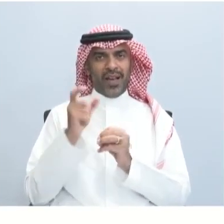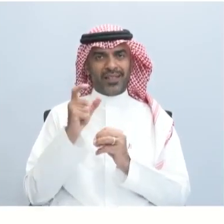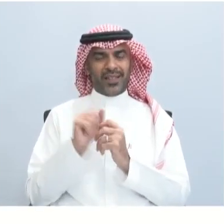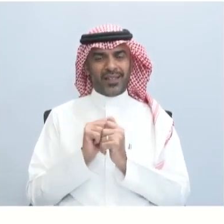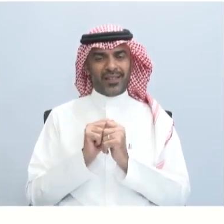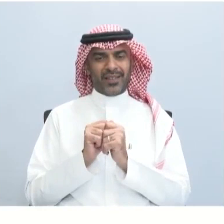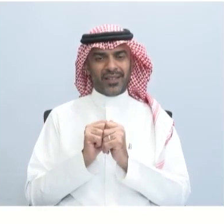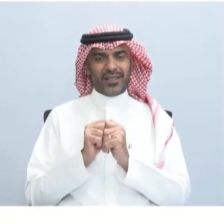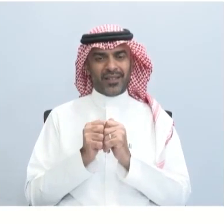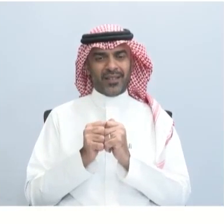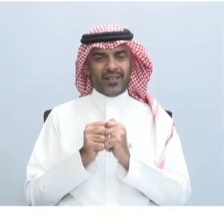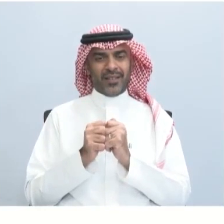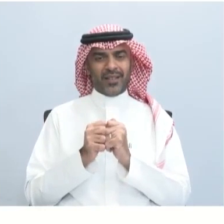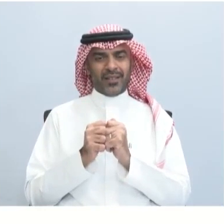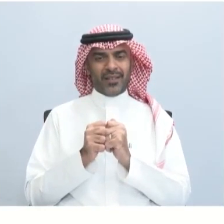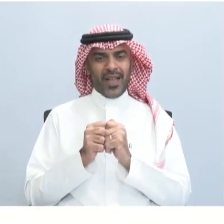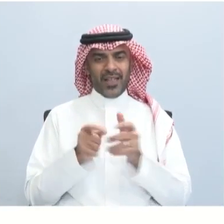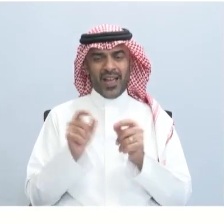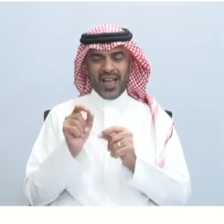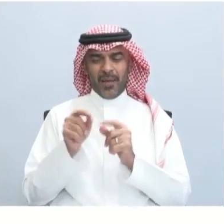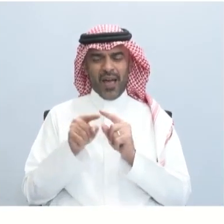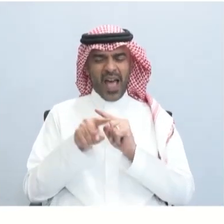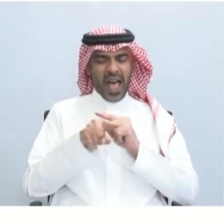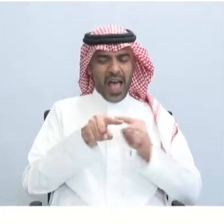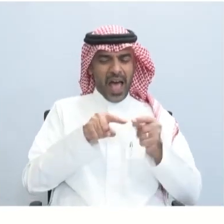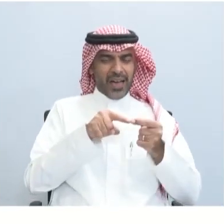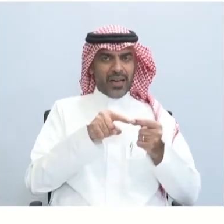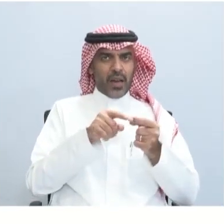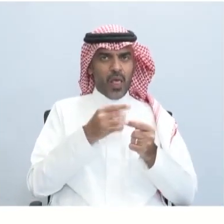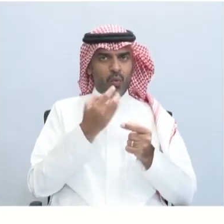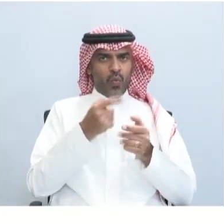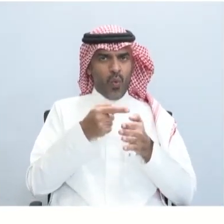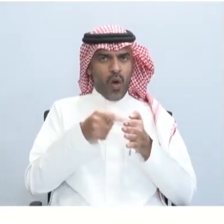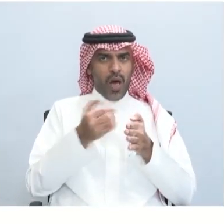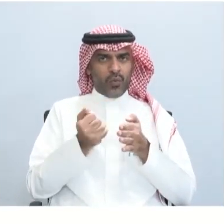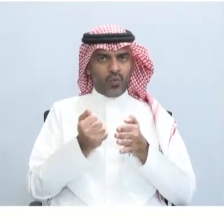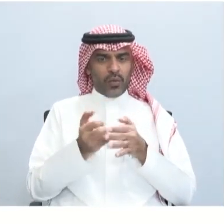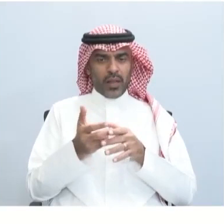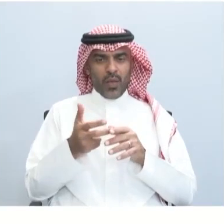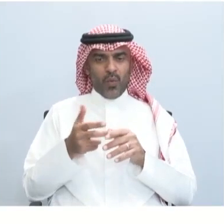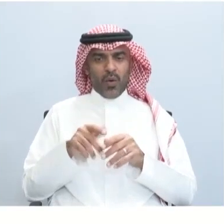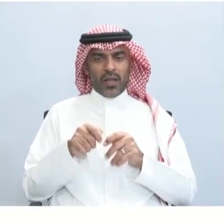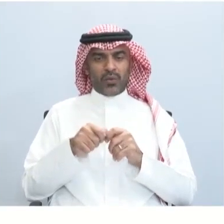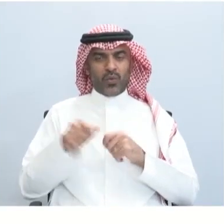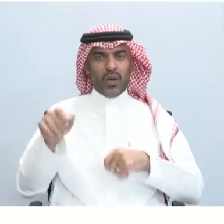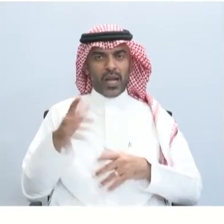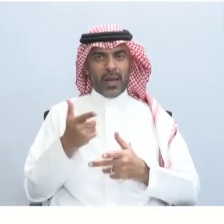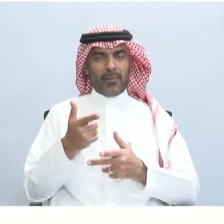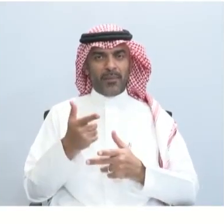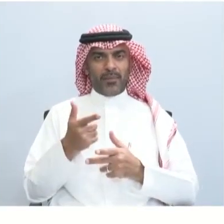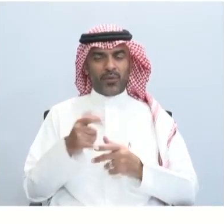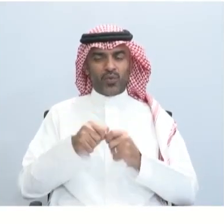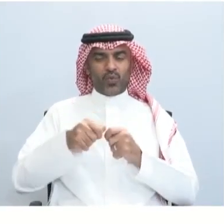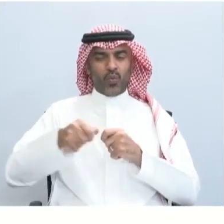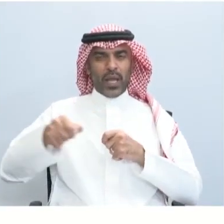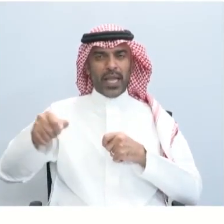ازرق وكذلك طرفه حاد واخيرا طويل وكان